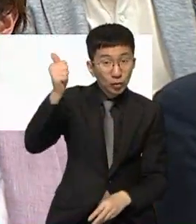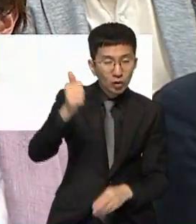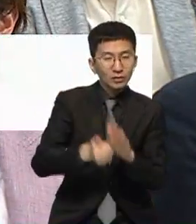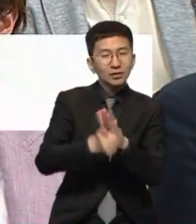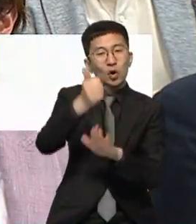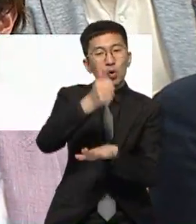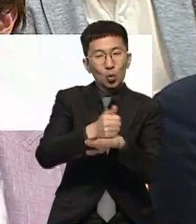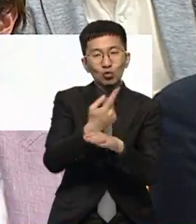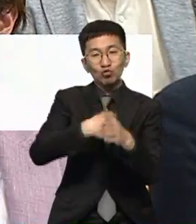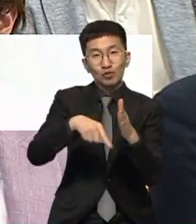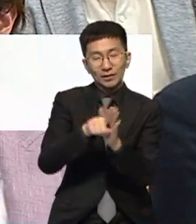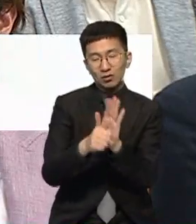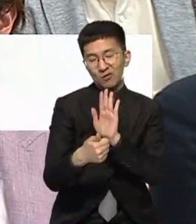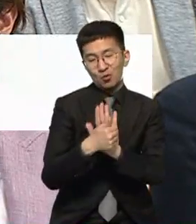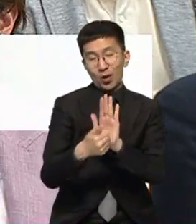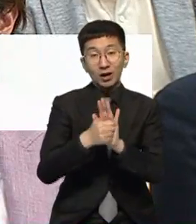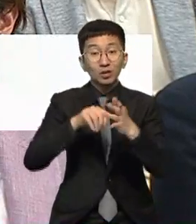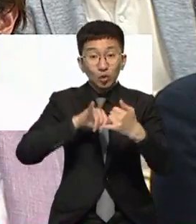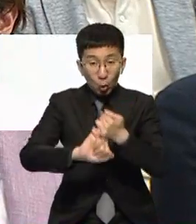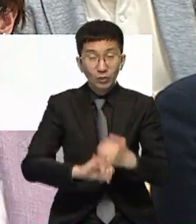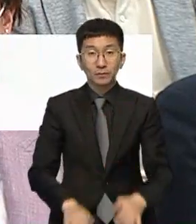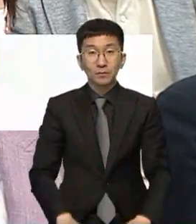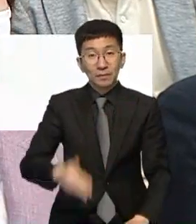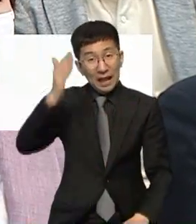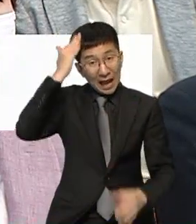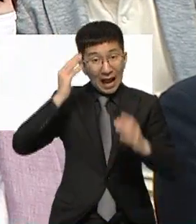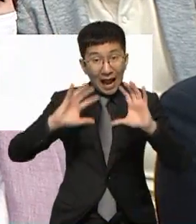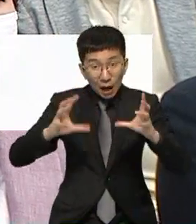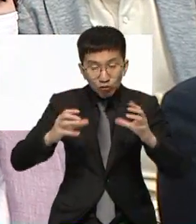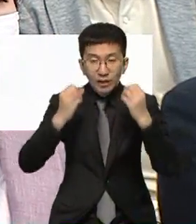성공을 뒷받침하고 그리고